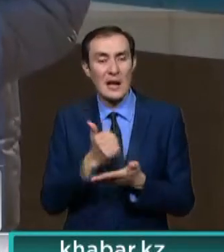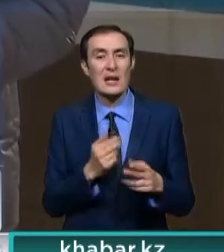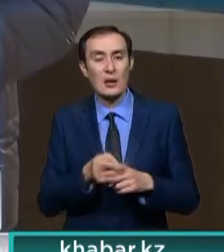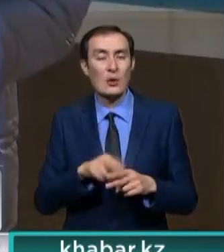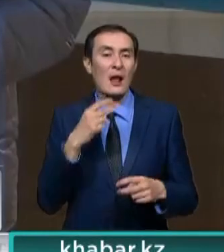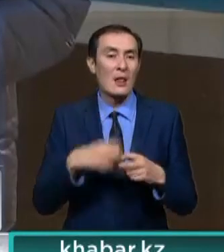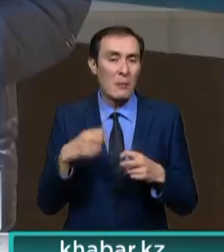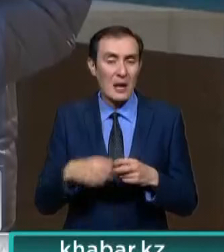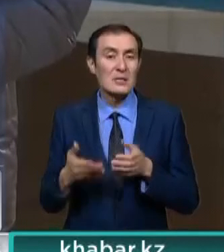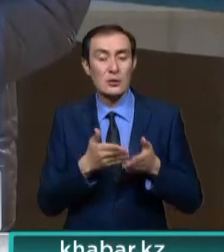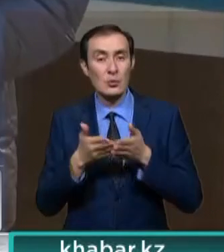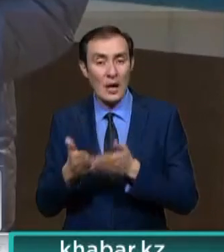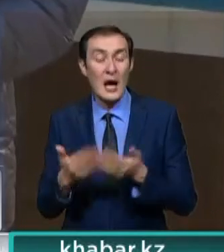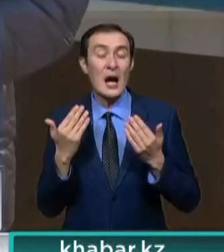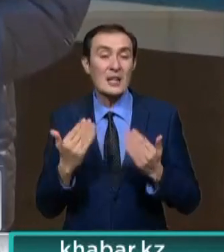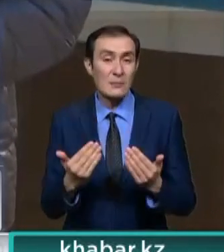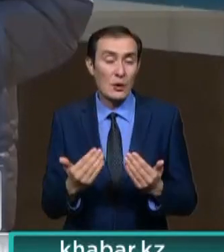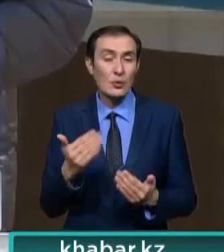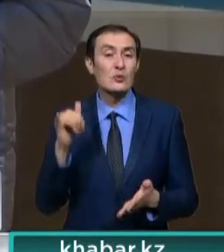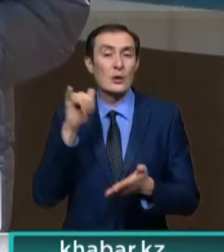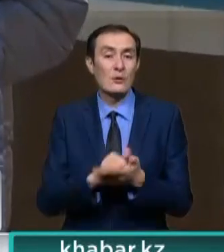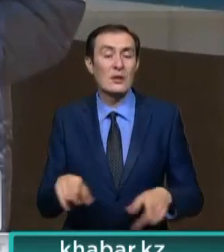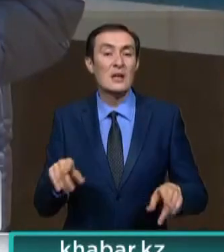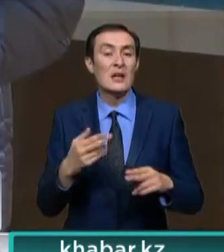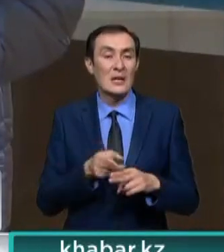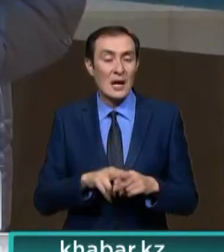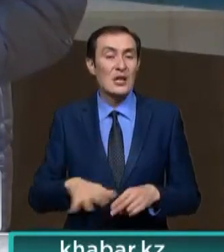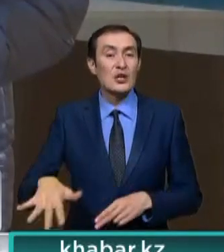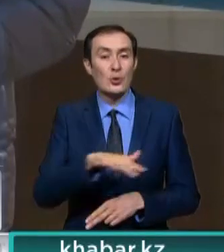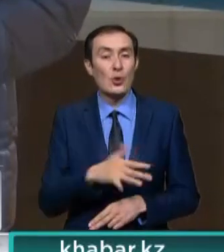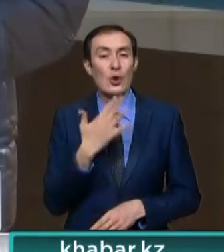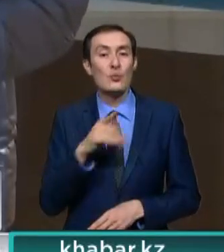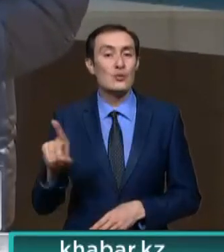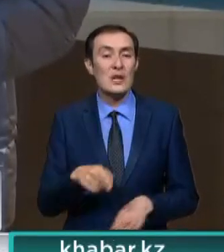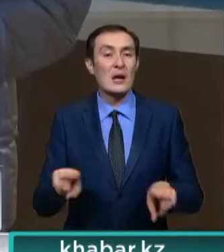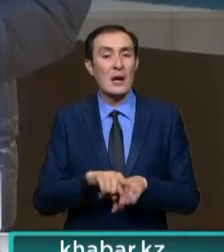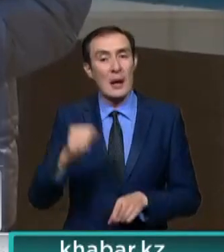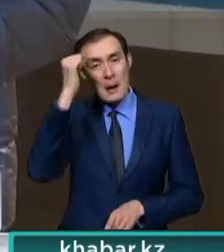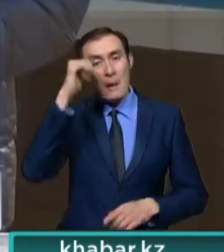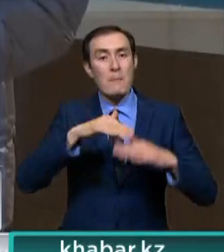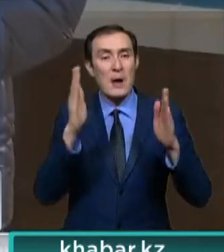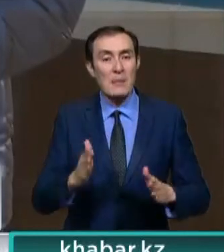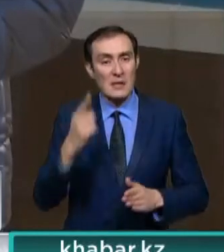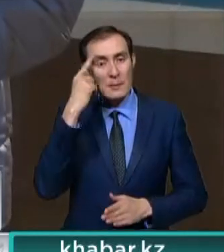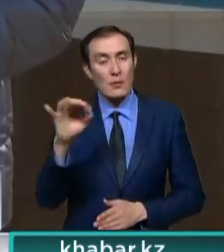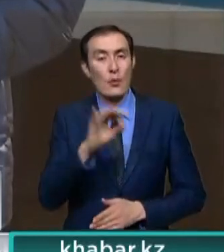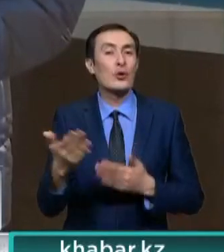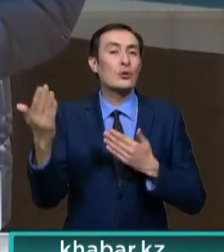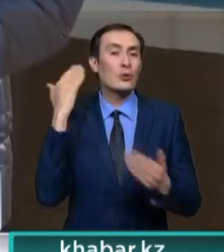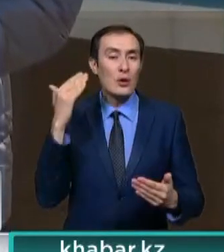которые ломались на местных судах. А теперь он установлен здесь, на территории музея, как памятник, напоминающий о